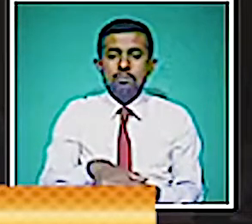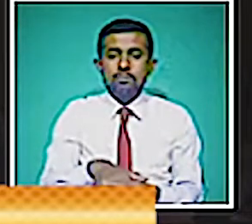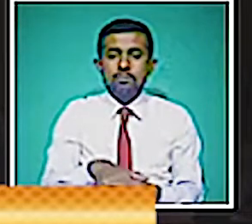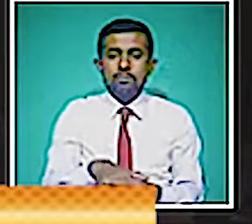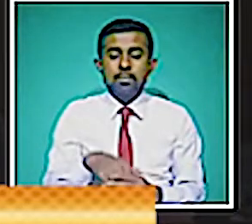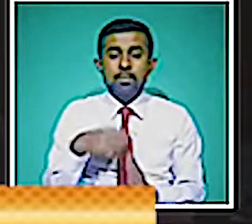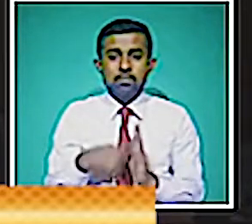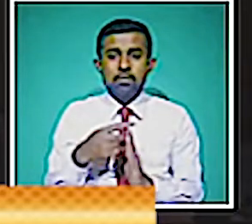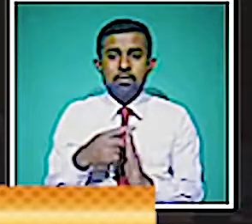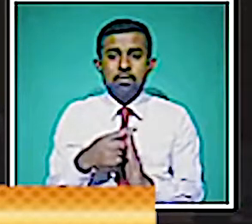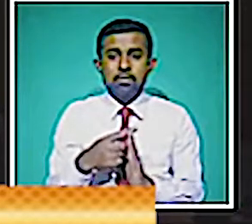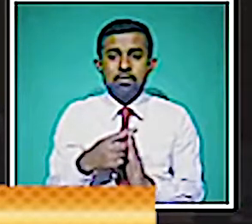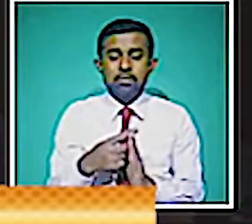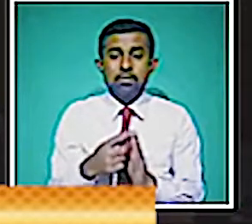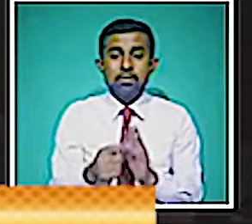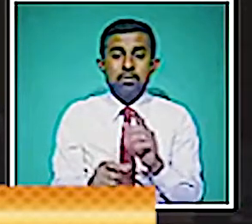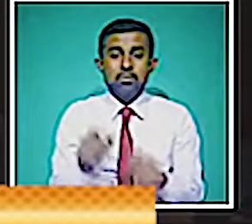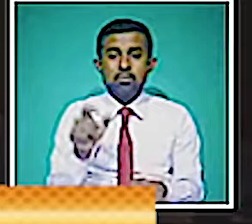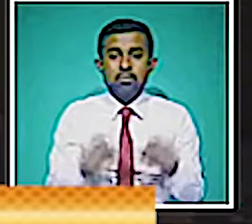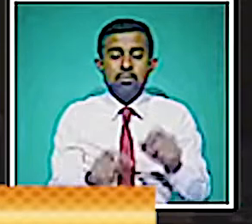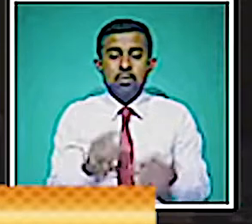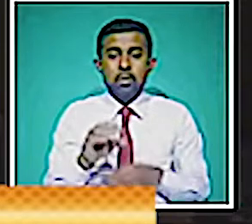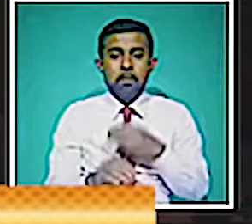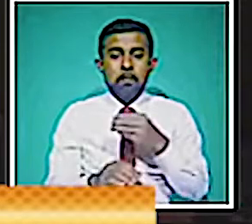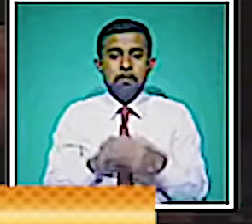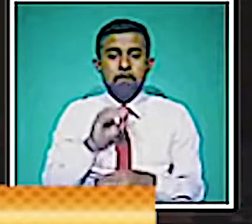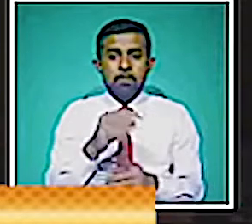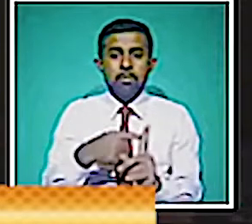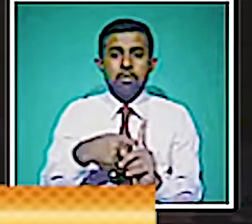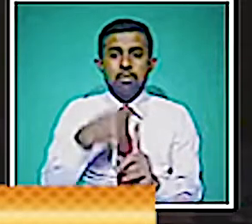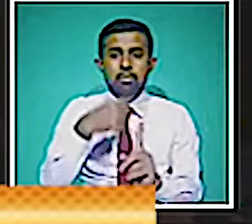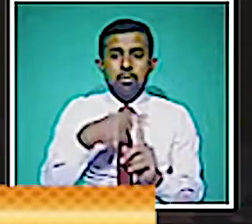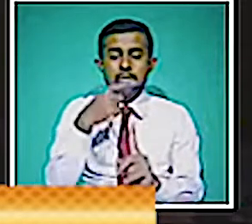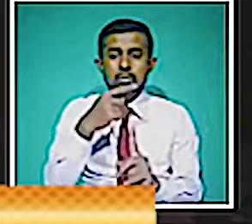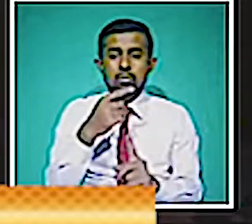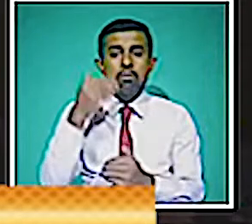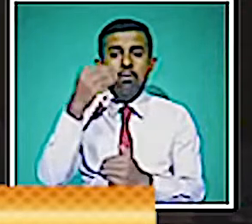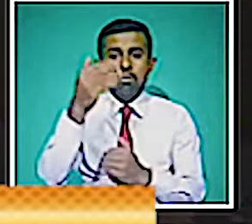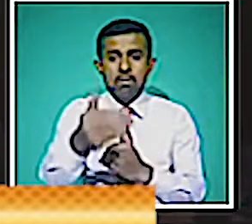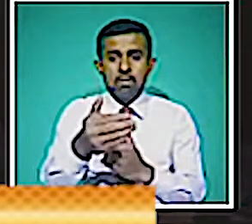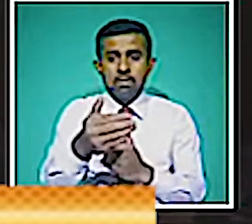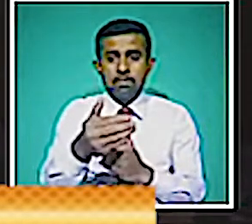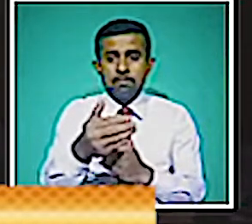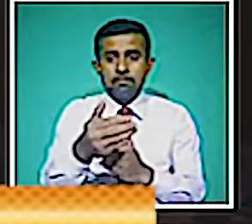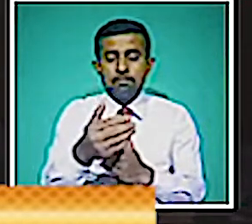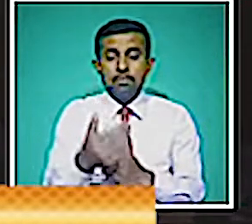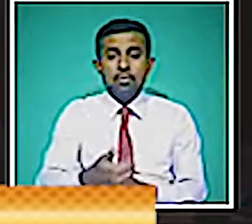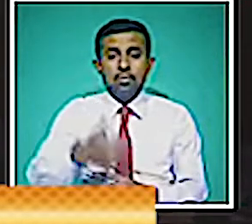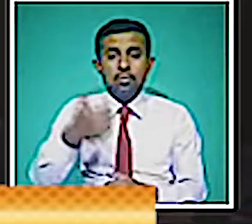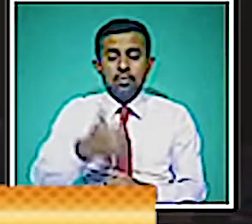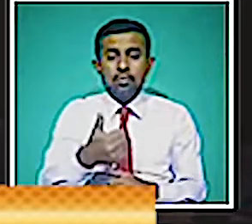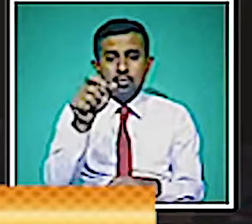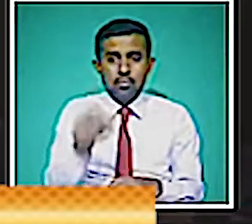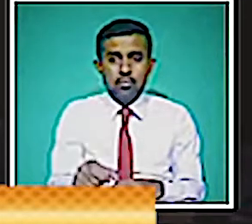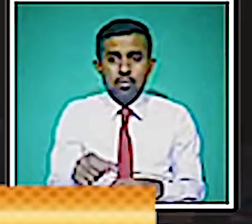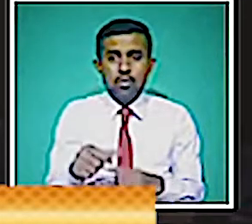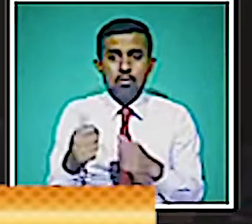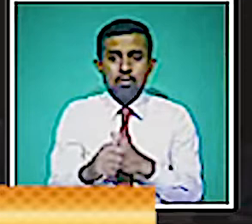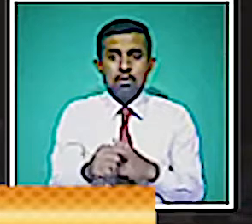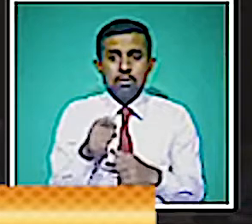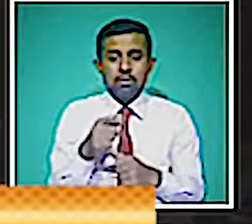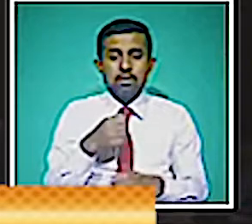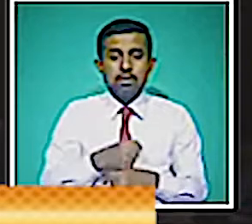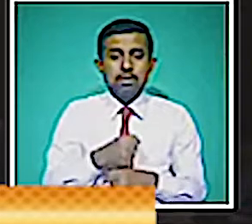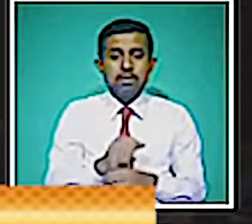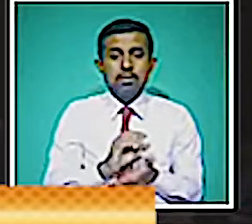மூலதனத்தை உருவாக்குகின்ற எதிர்கால மனிதர்களை உருவாக்குகின்ற கல்வித்துறை சார்ந்து அரசாங்கத்தால் ஒதுக்கப்பட்ட நிதி என்பது வெறுமனே